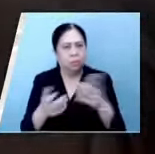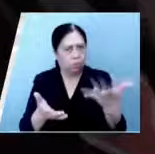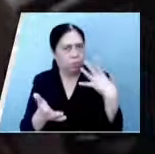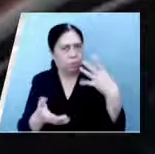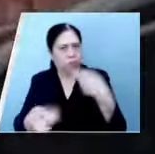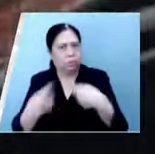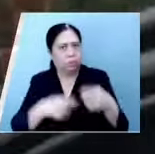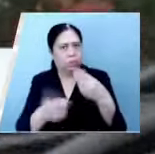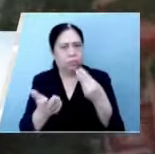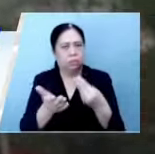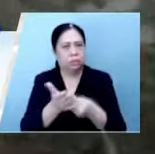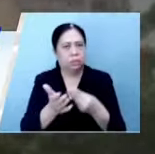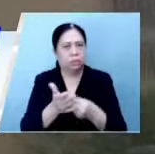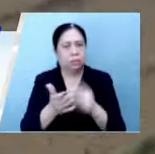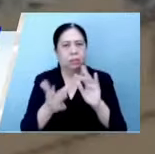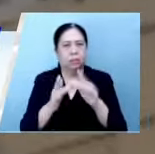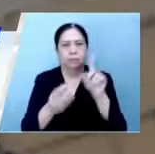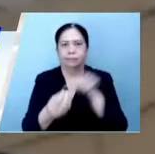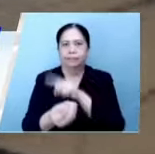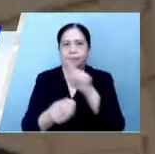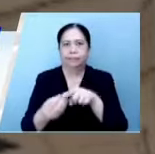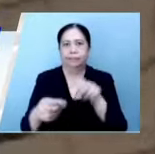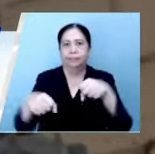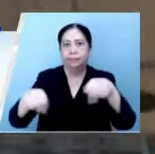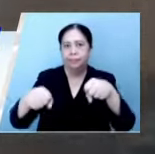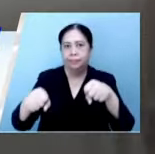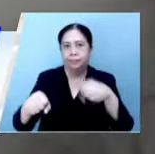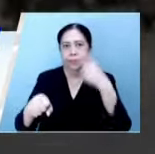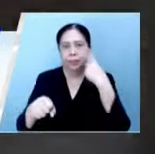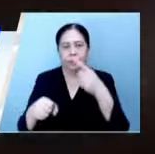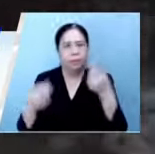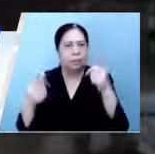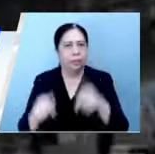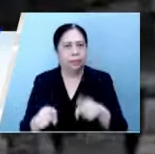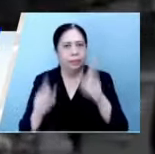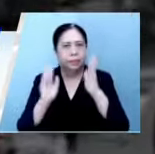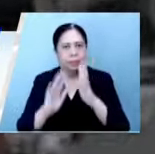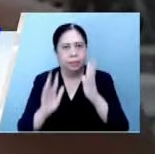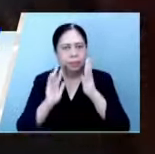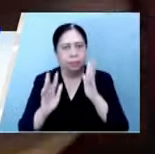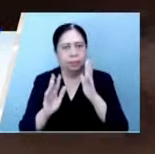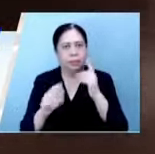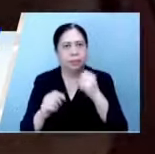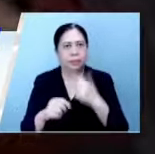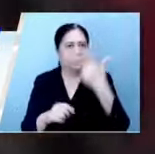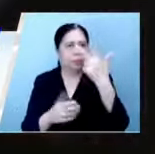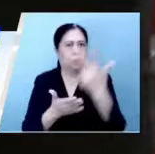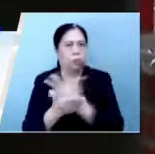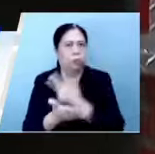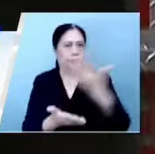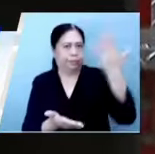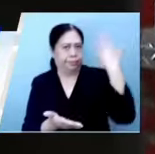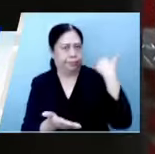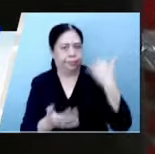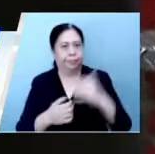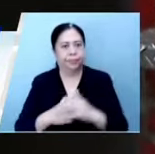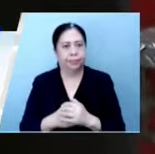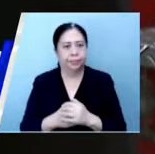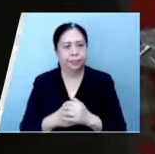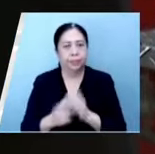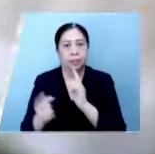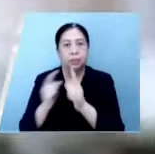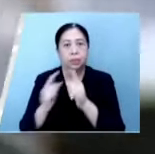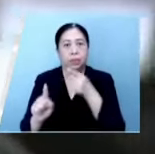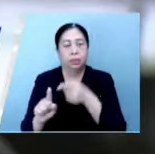komento ng netizen, binatikos ang tricycle driver para sa insidenteng nangyari. May 3 linggo na ang nakalipas. Nakausap namin ang